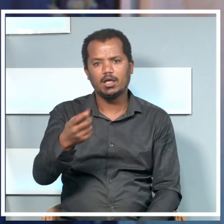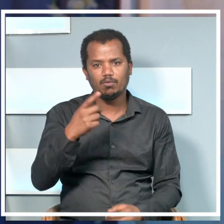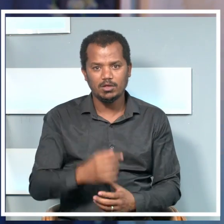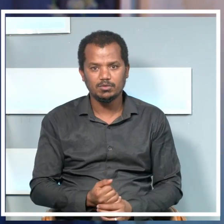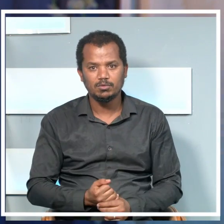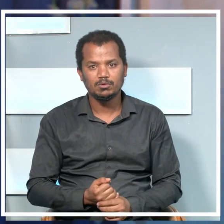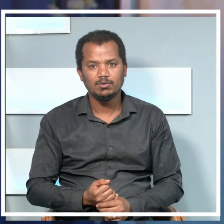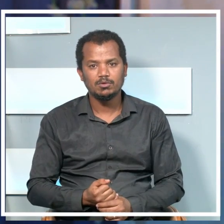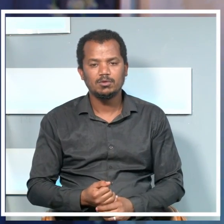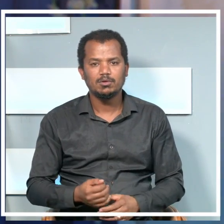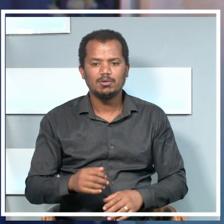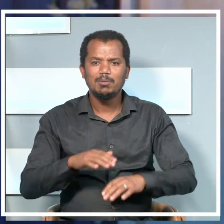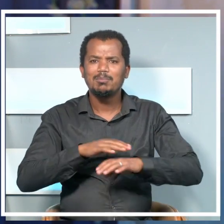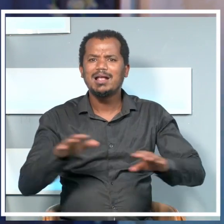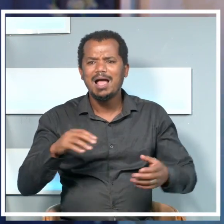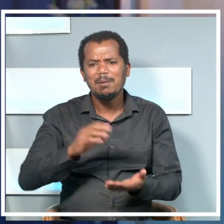ነገርኳቸው